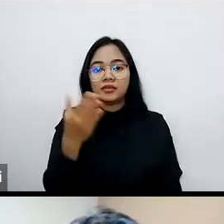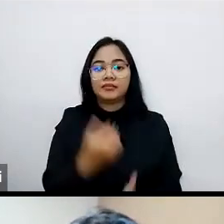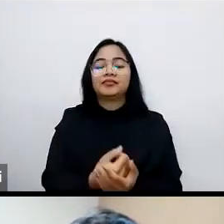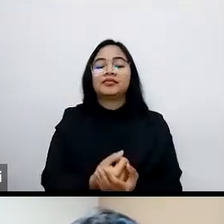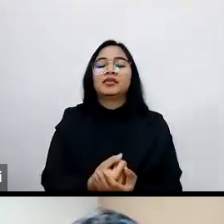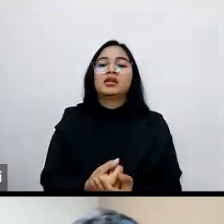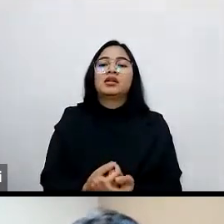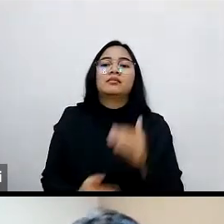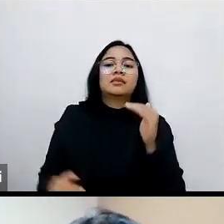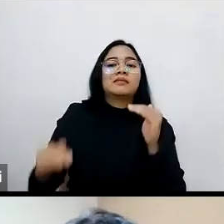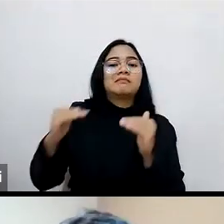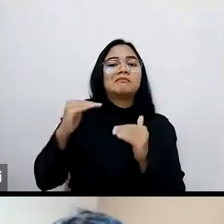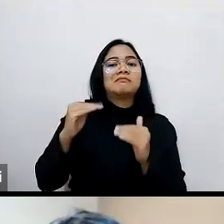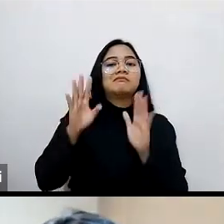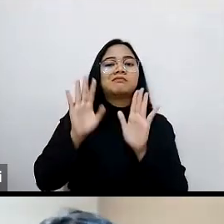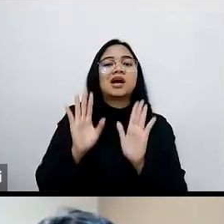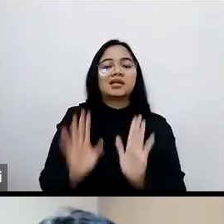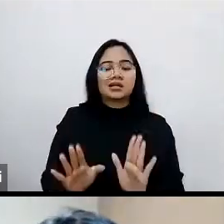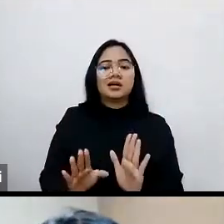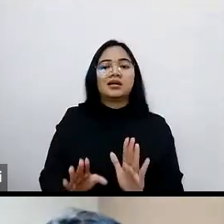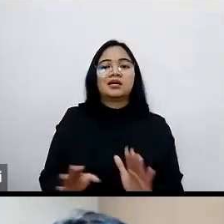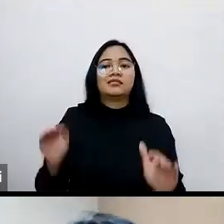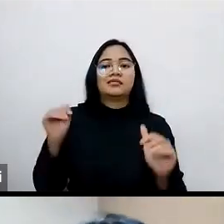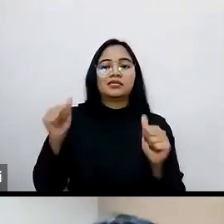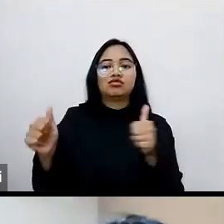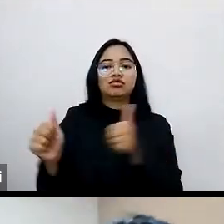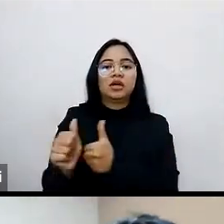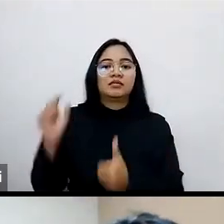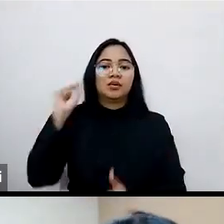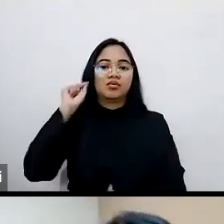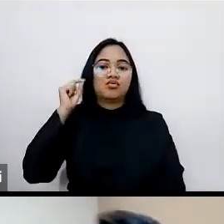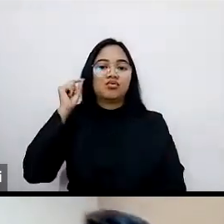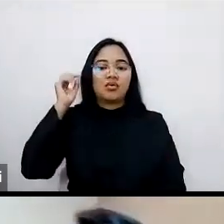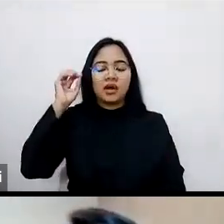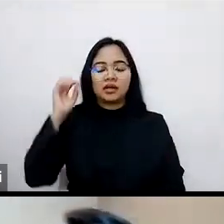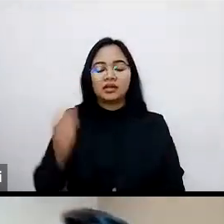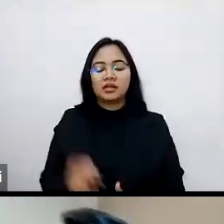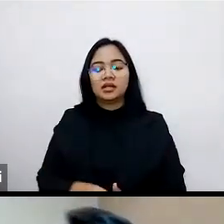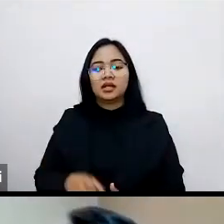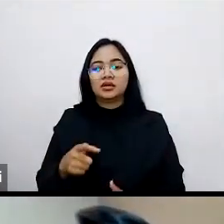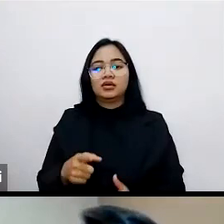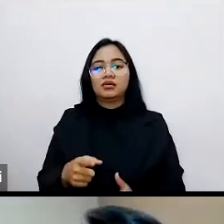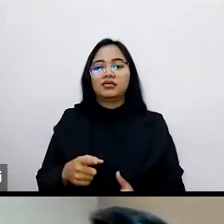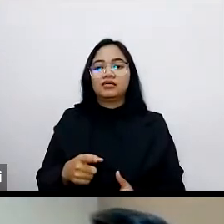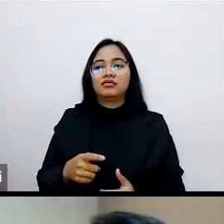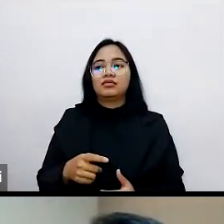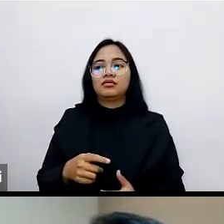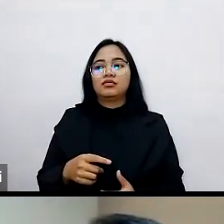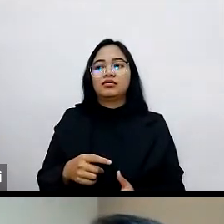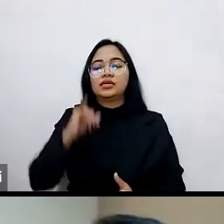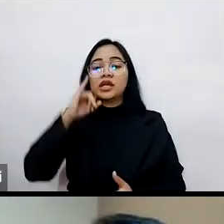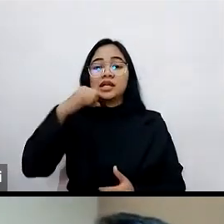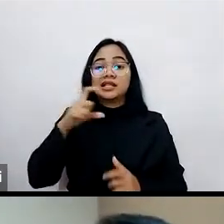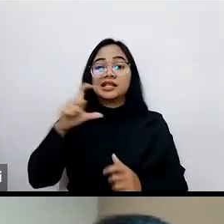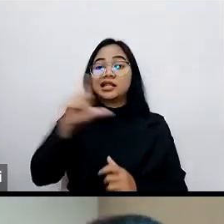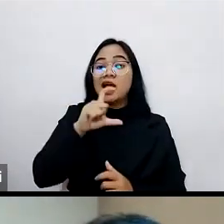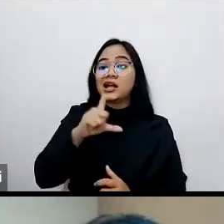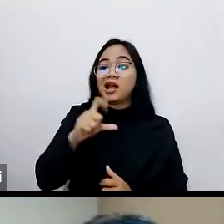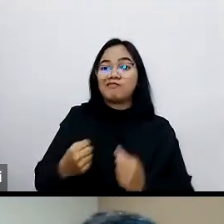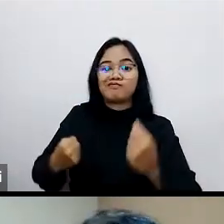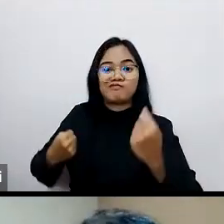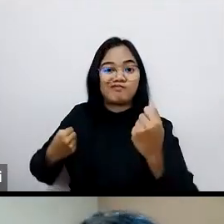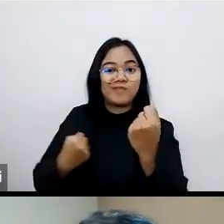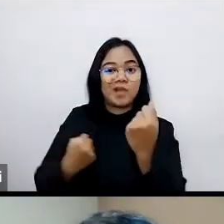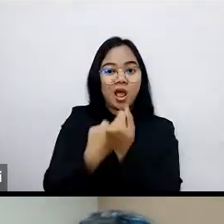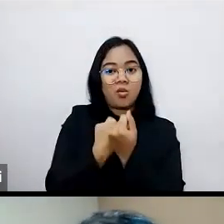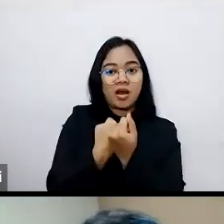ekspertis perempuan, itu jadi cara buat kita untuk melawan penyingkiran perempuan dari pengetahuan, produksi